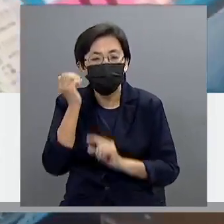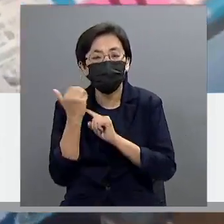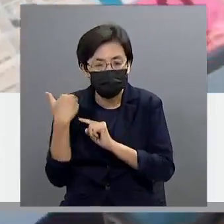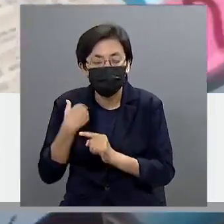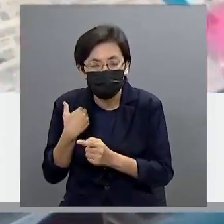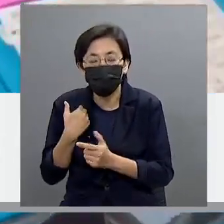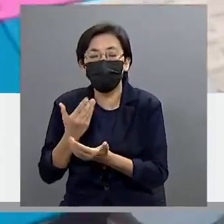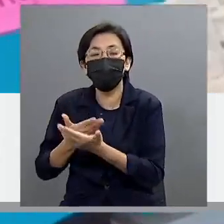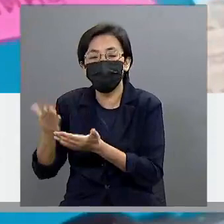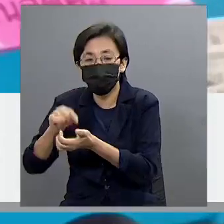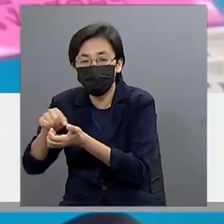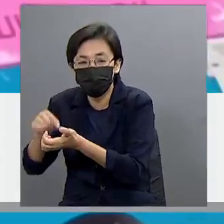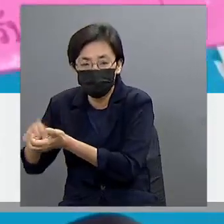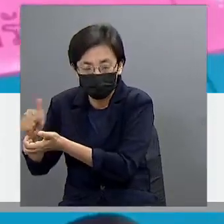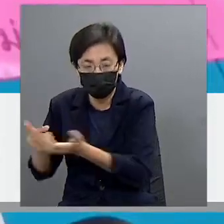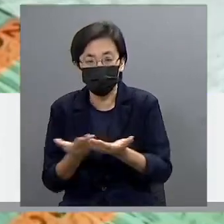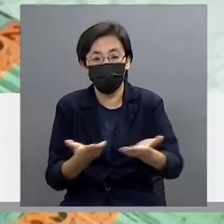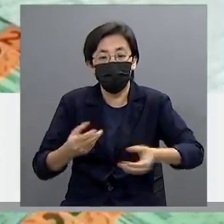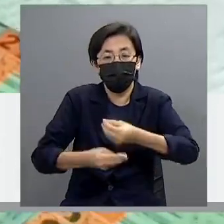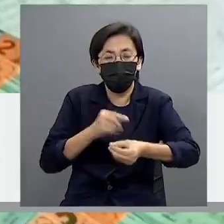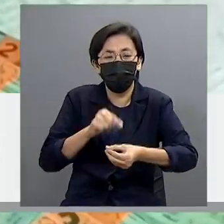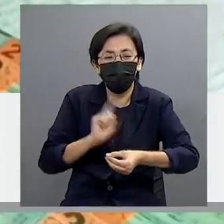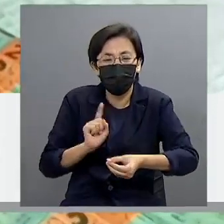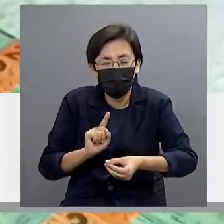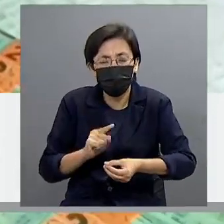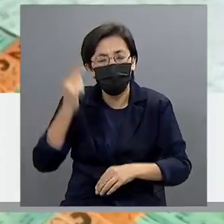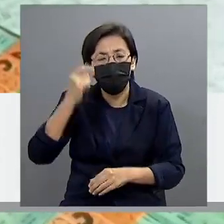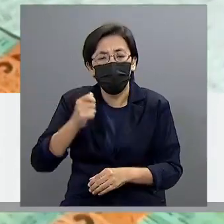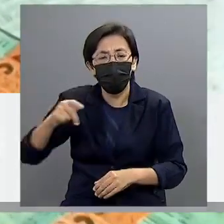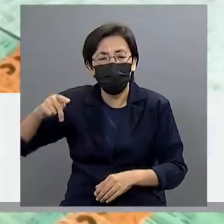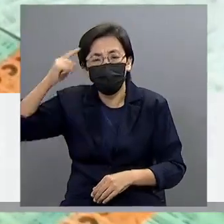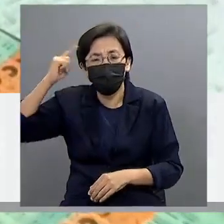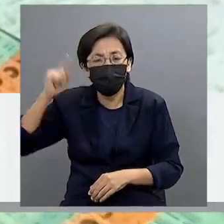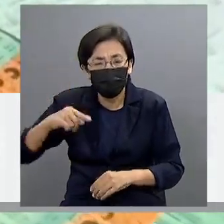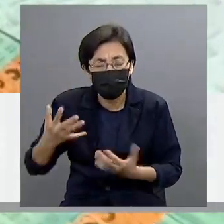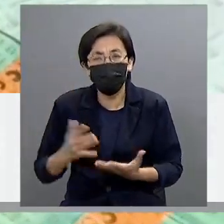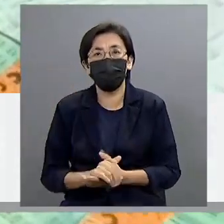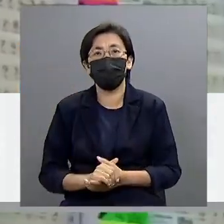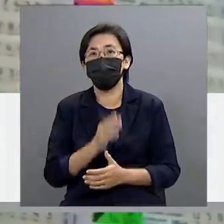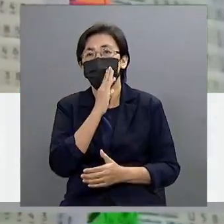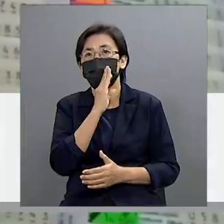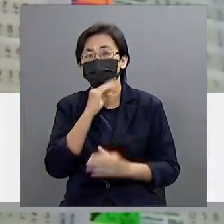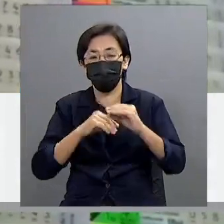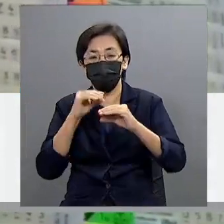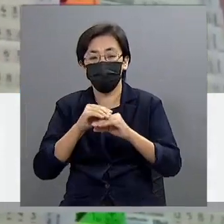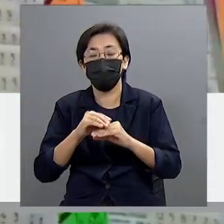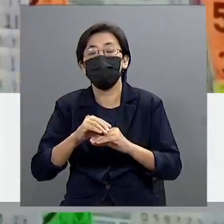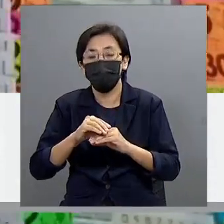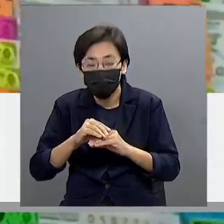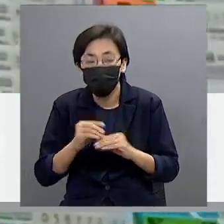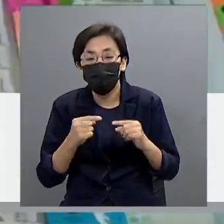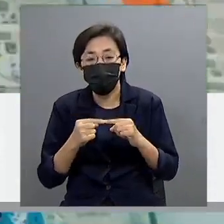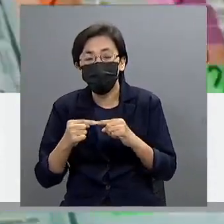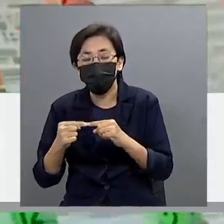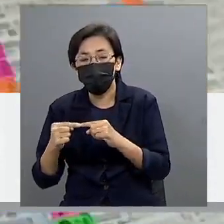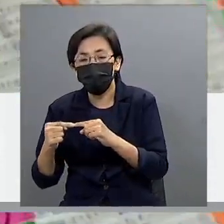าที่เขาซื้อตามแผงเนี่ยส่วนใหญ่จะเป็นคนที่เข้าแอปไม่เป็นแต่ก็กังวลค่ะว่าถ้าโครงการนี้มีไปต่อเนื่องในระยะยาวก็จะก